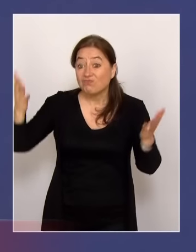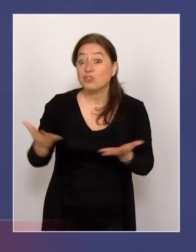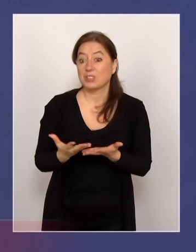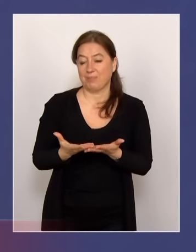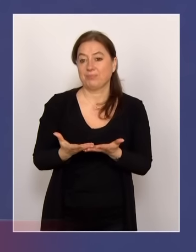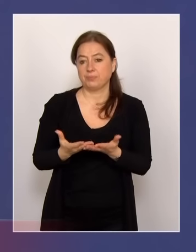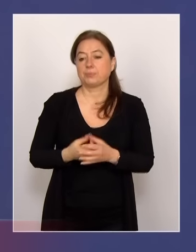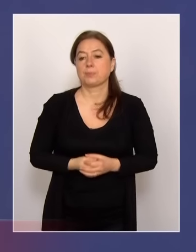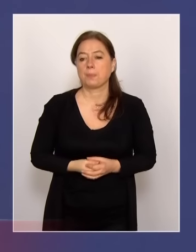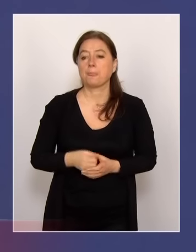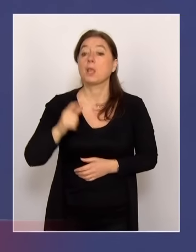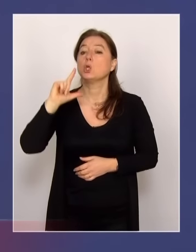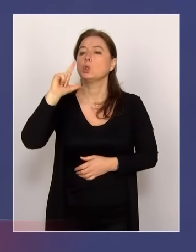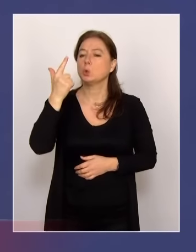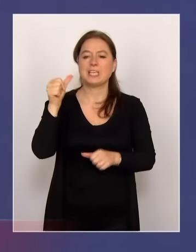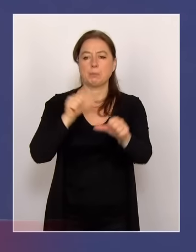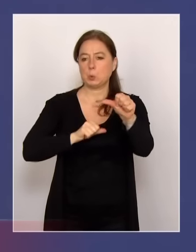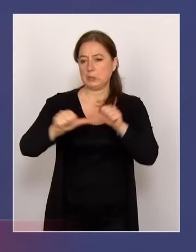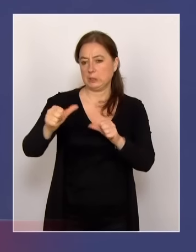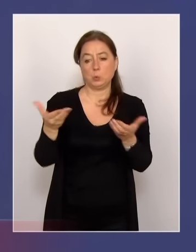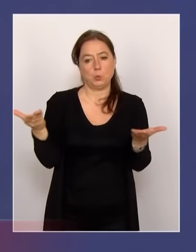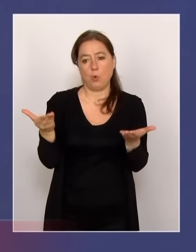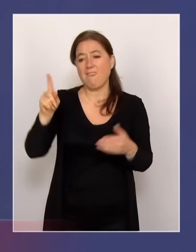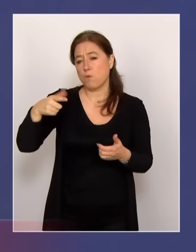La deuxième condition, c'est la simplification.